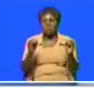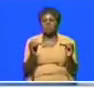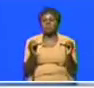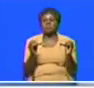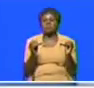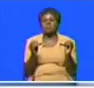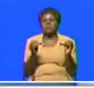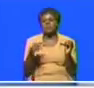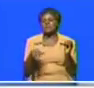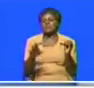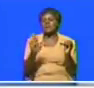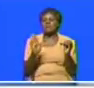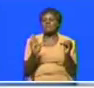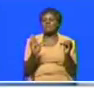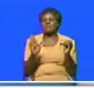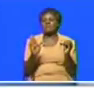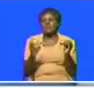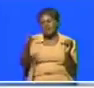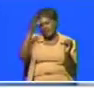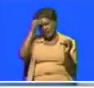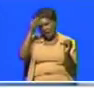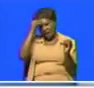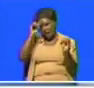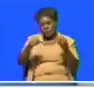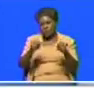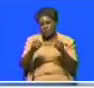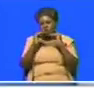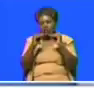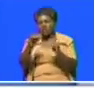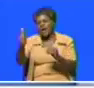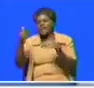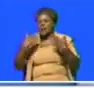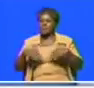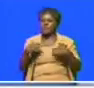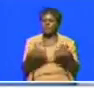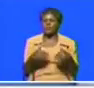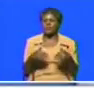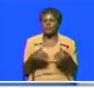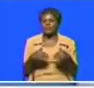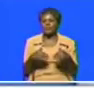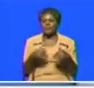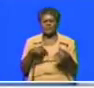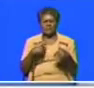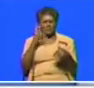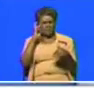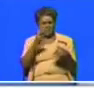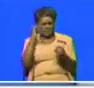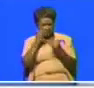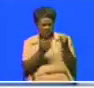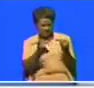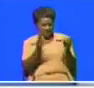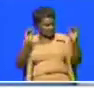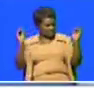kuhakikisha kwamba wao watapata funzo na wale wawe wanaweza kuwa funzo kwa wengine ambao wana tabia kama hizo. Kwa hivyo mimi sioni mwisho wa hili